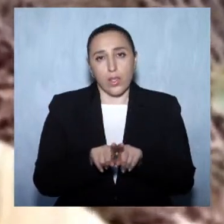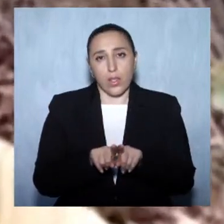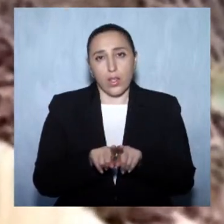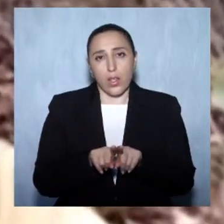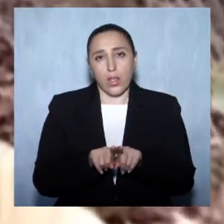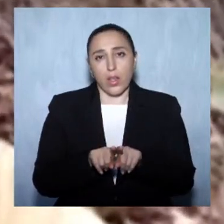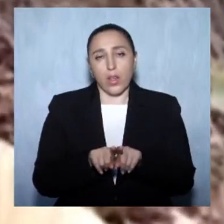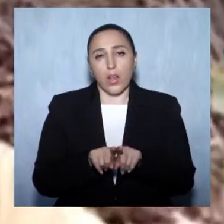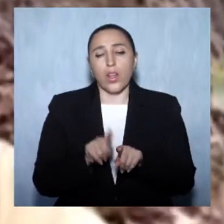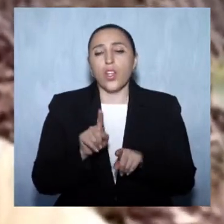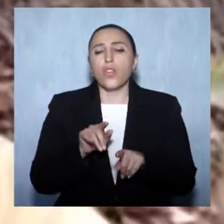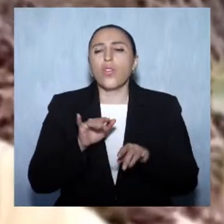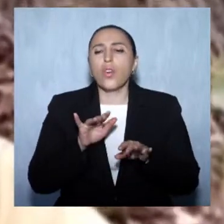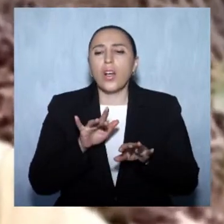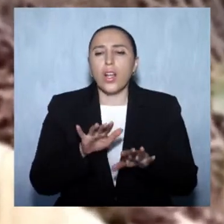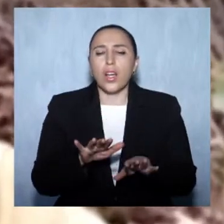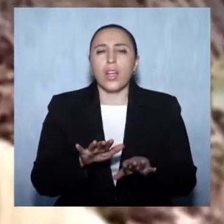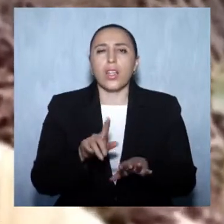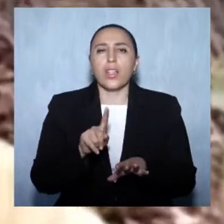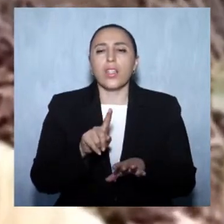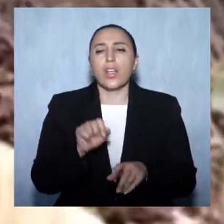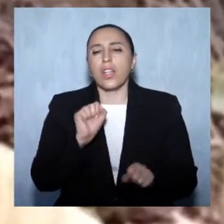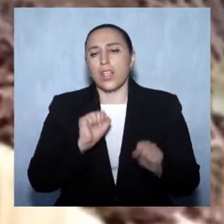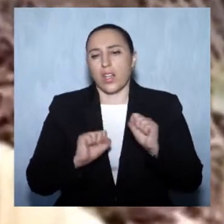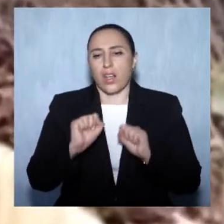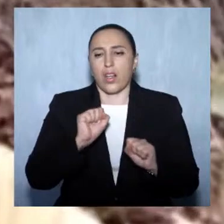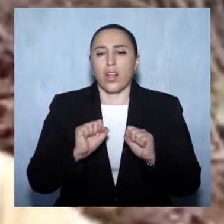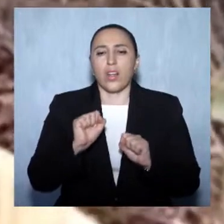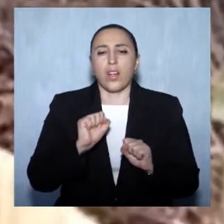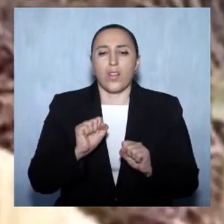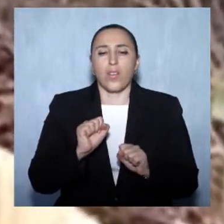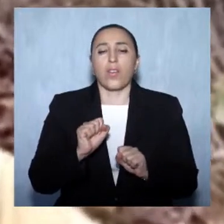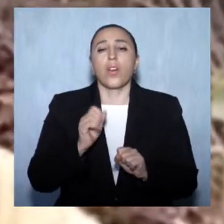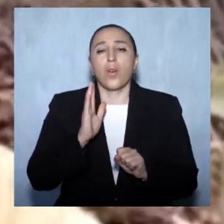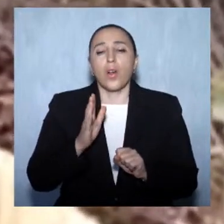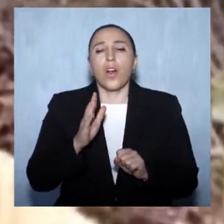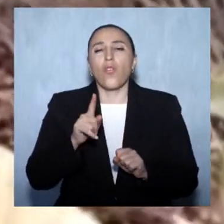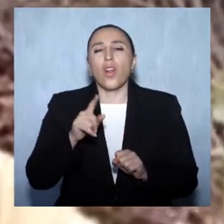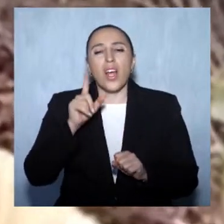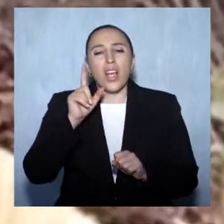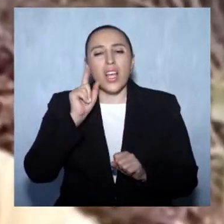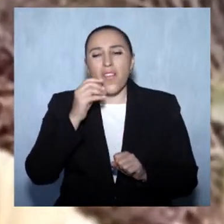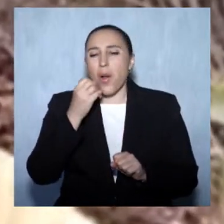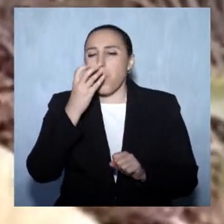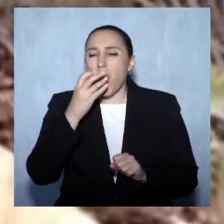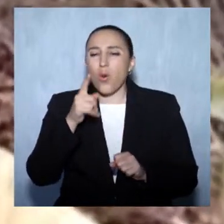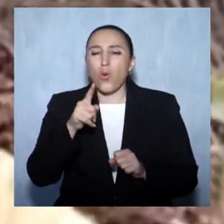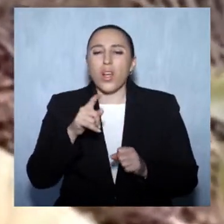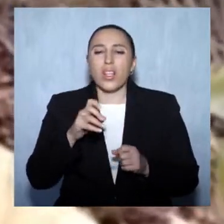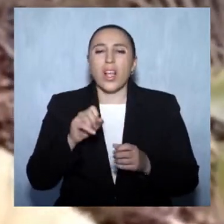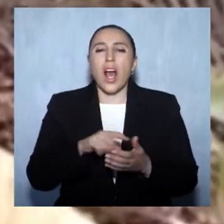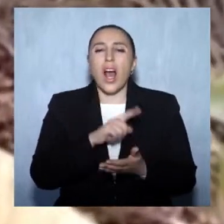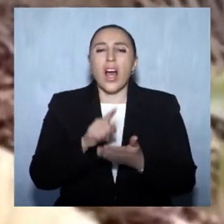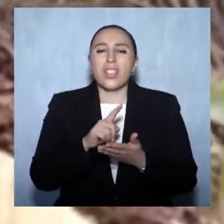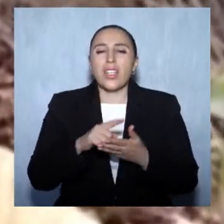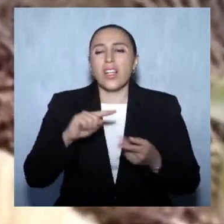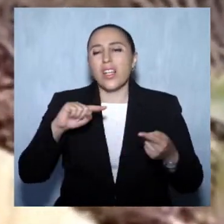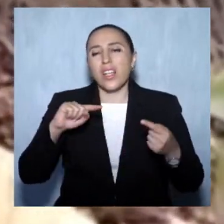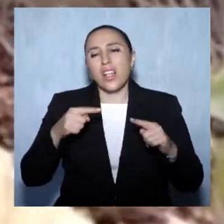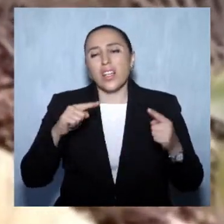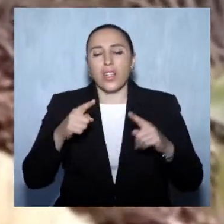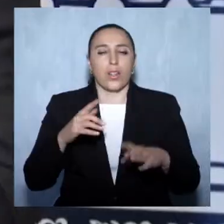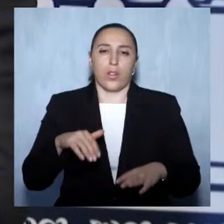ուրեմն քայլերից, որոնք կարող են հավելյալ լարվածություն մտցնել Երևան-Բաքու, այսպես ասեմ, հա,